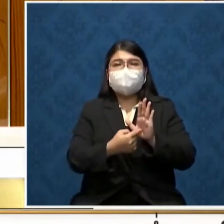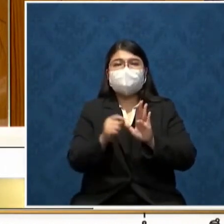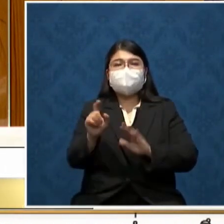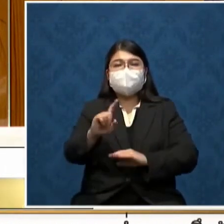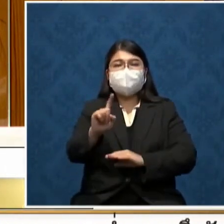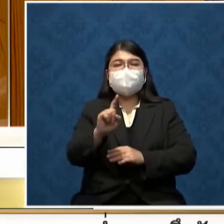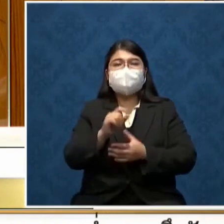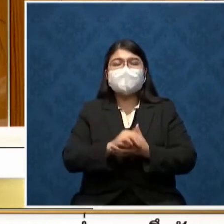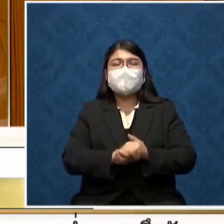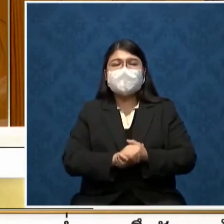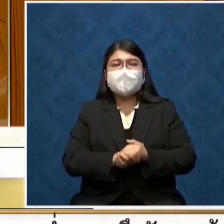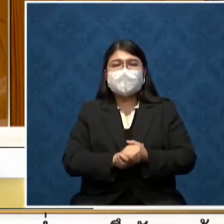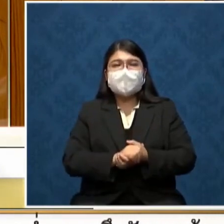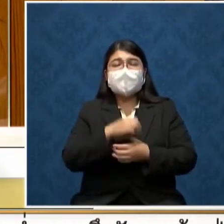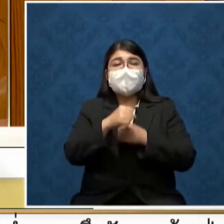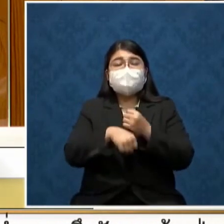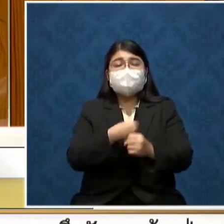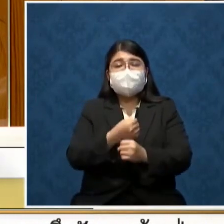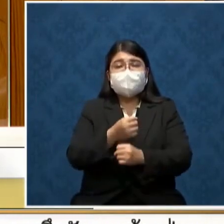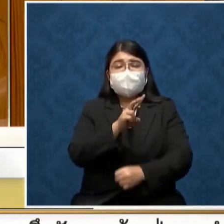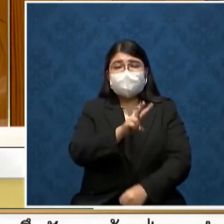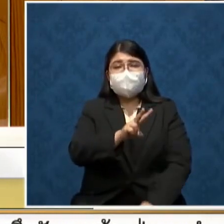ครับในช่วงปี